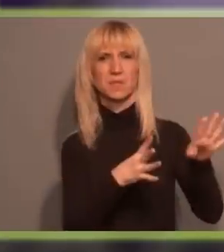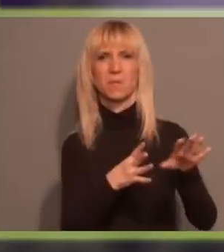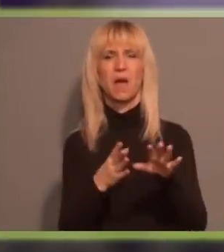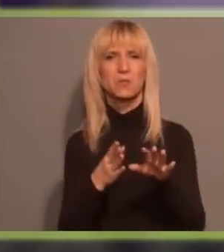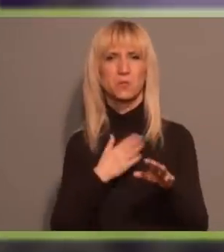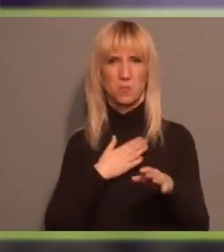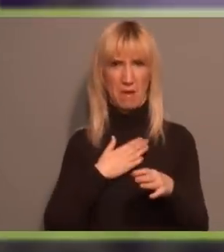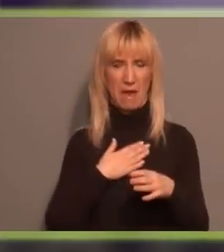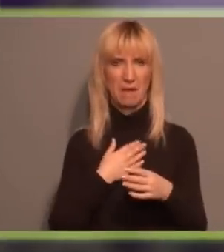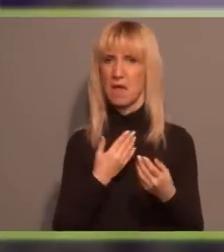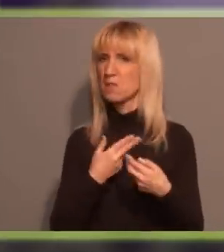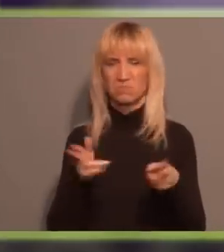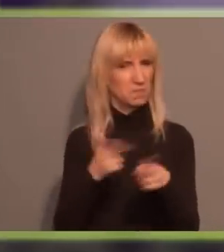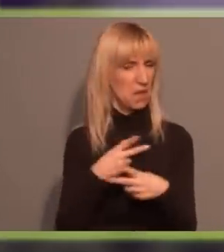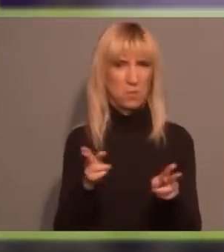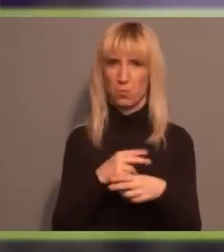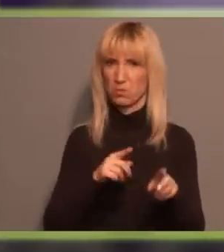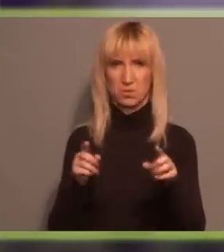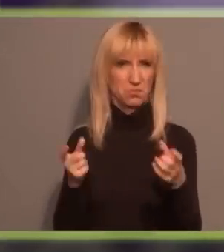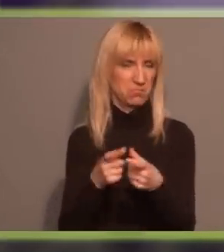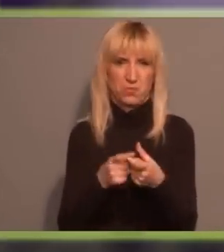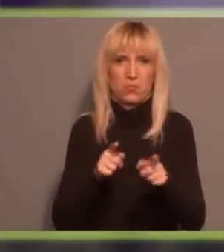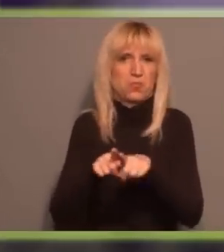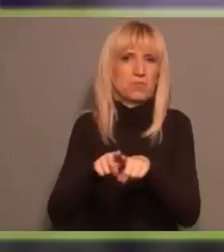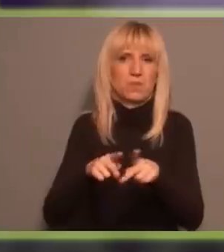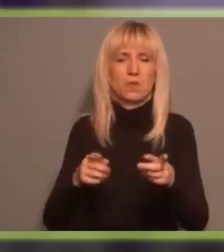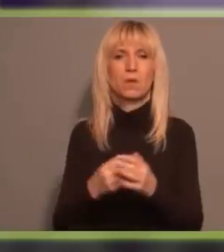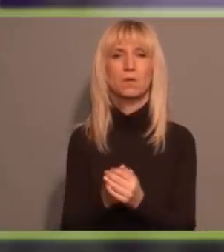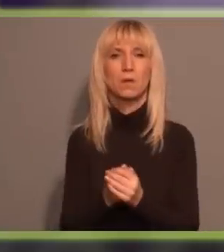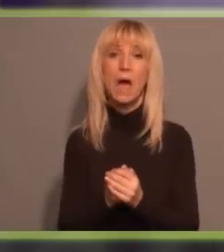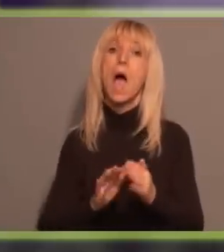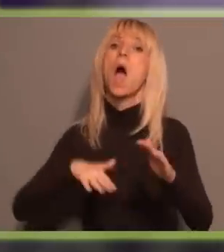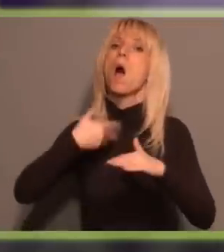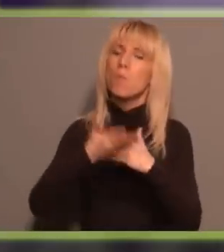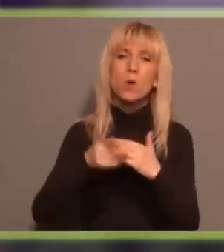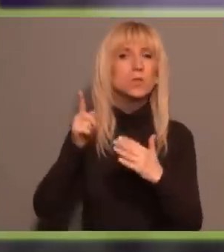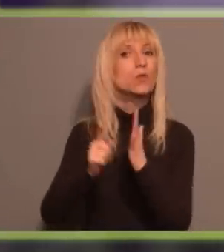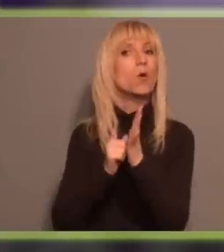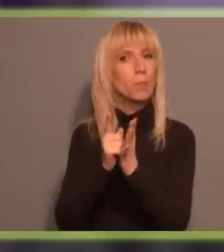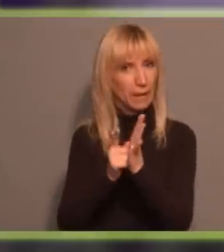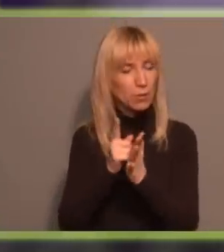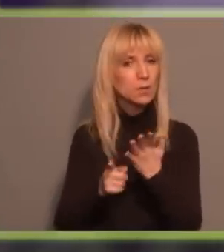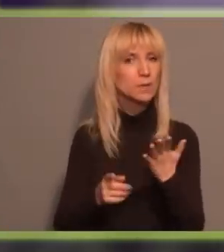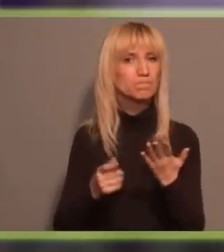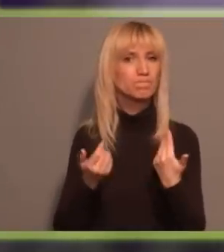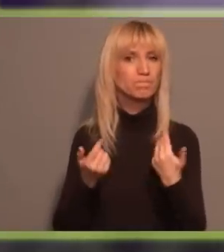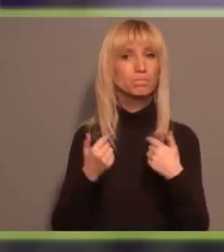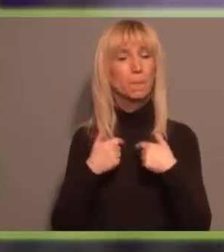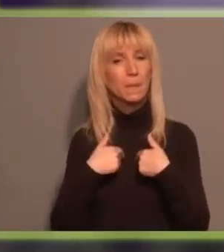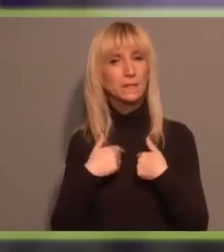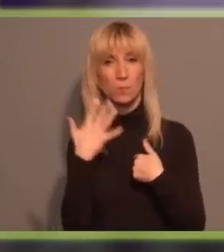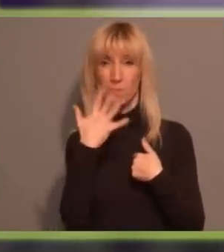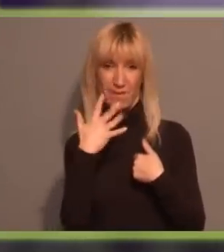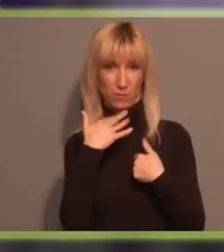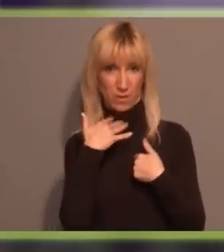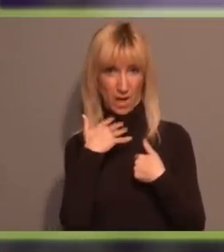izbacaju kada ne mogu ni sa kim da družim. A onda, posle tog perioda, ja sam